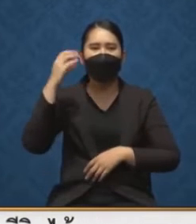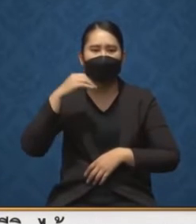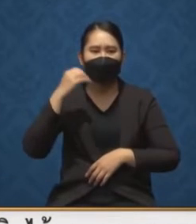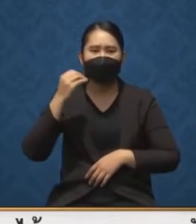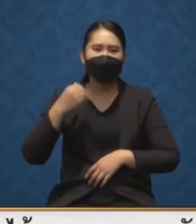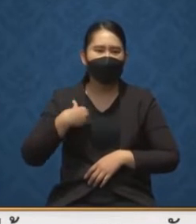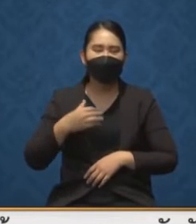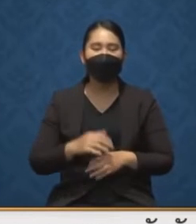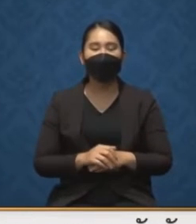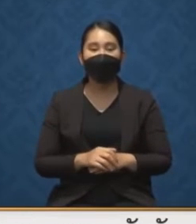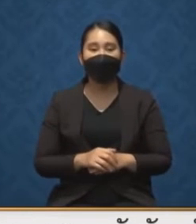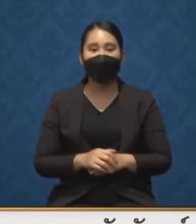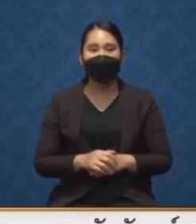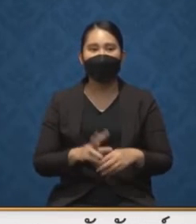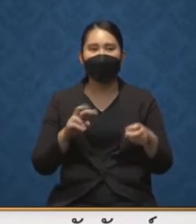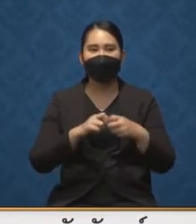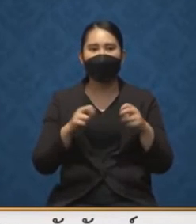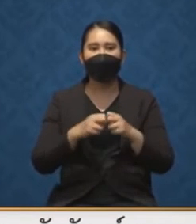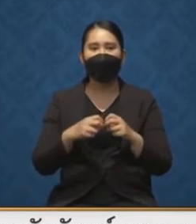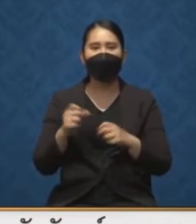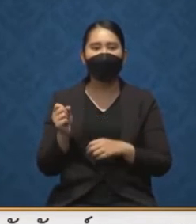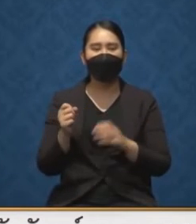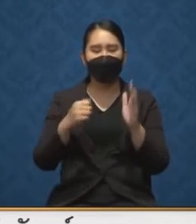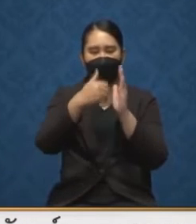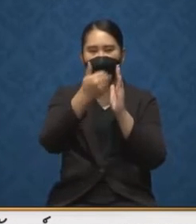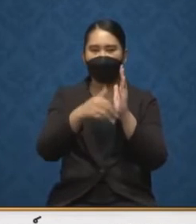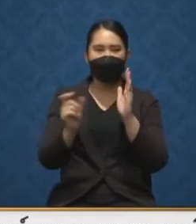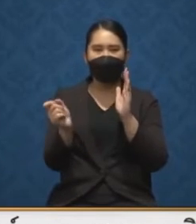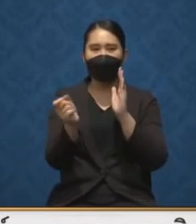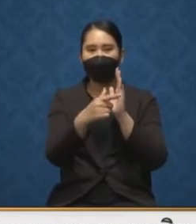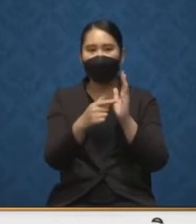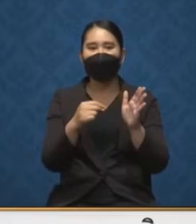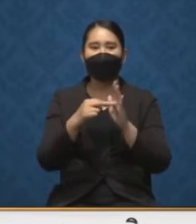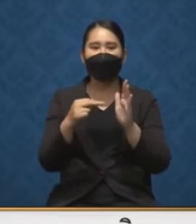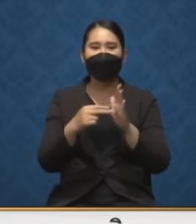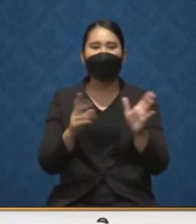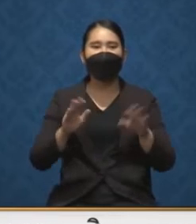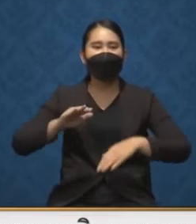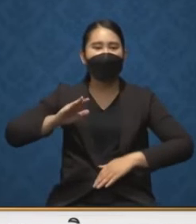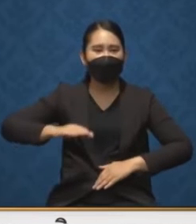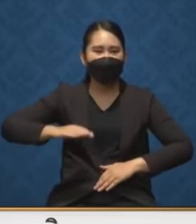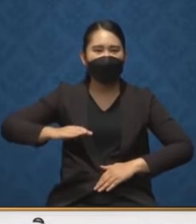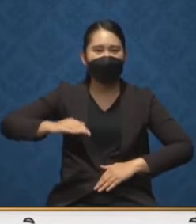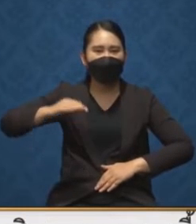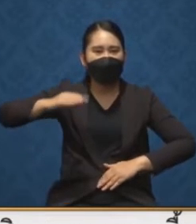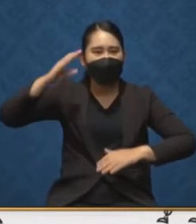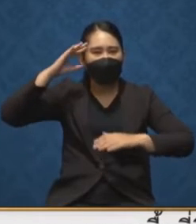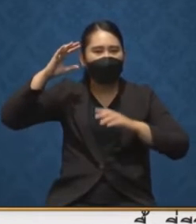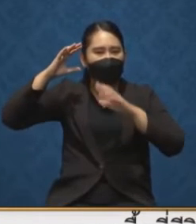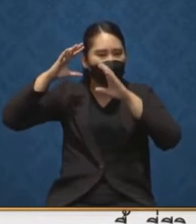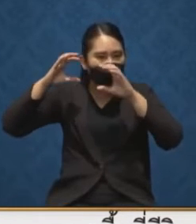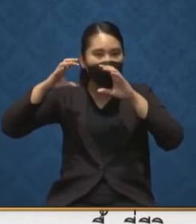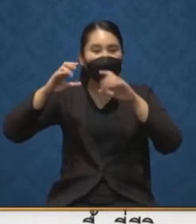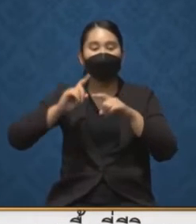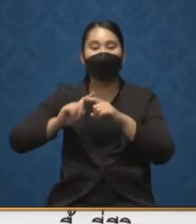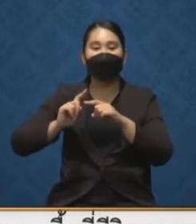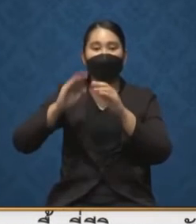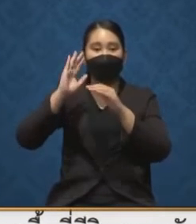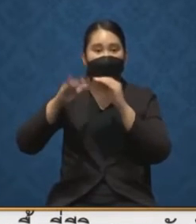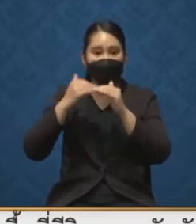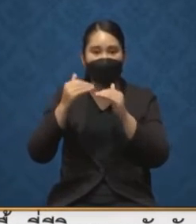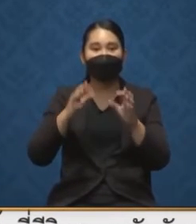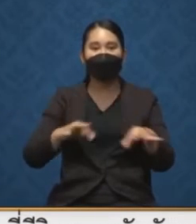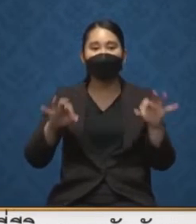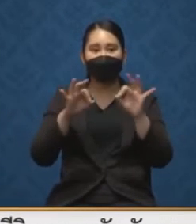นแรงกว่าในจังหวัดอื่นส่งผลให้มีผลต่อความเจริญเติบโตทางสมองและร่างกายโดยขอให้แก้ไขทั้งระบบ